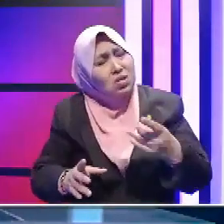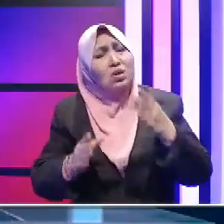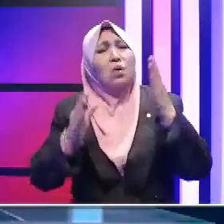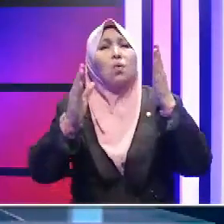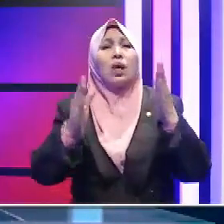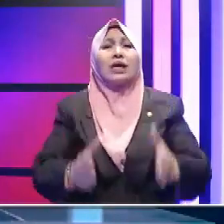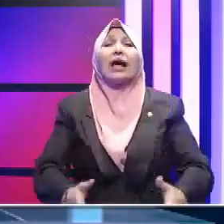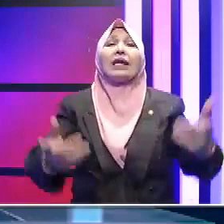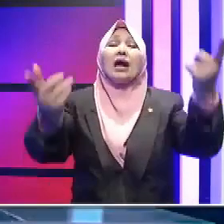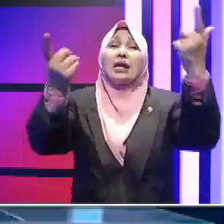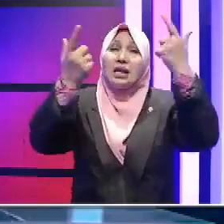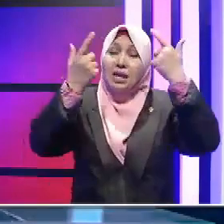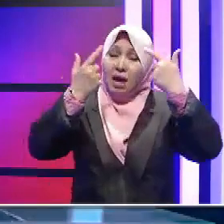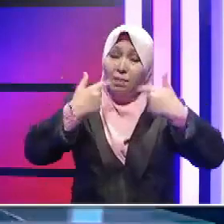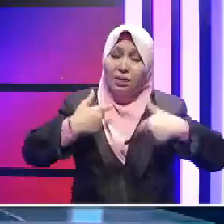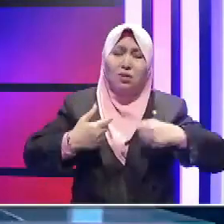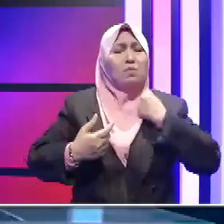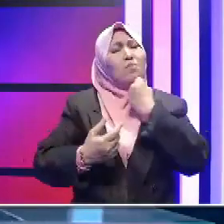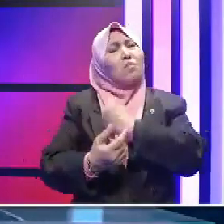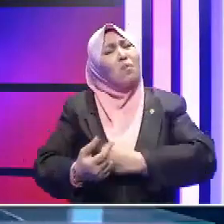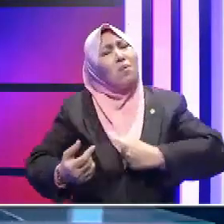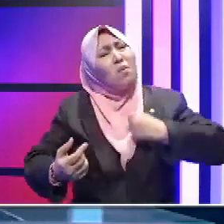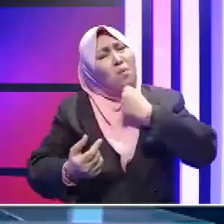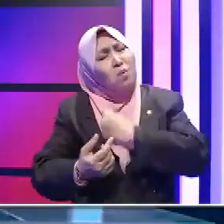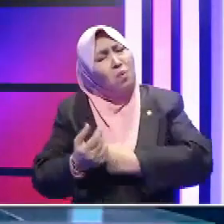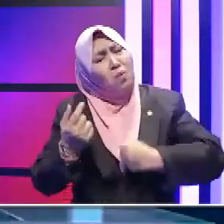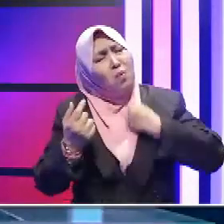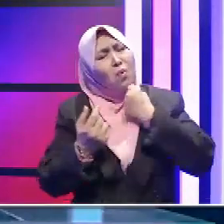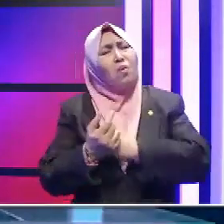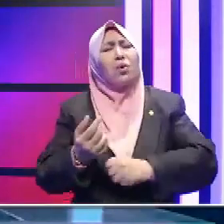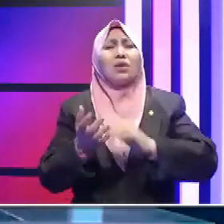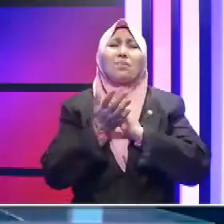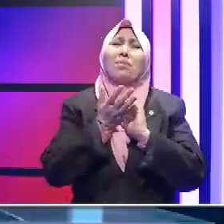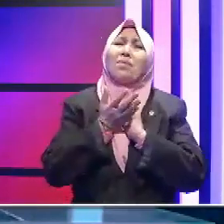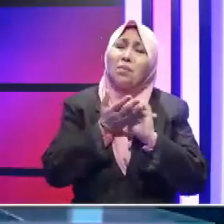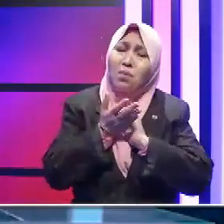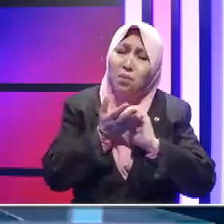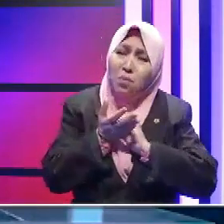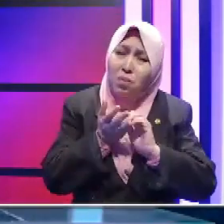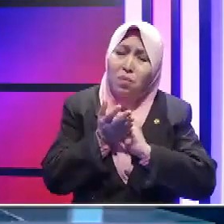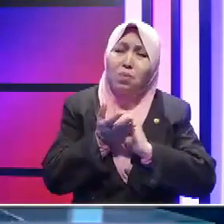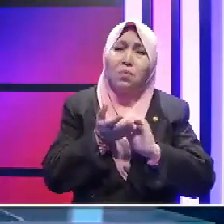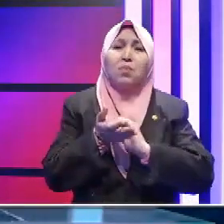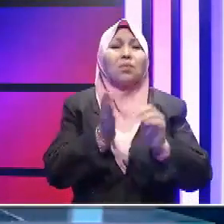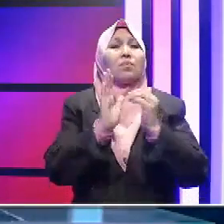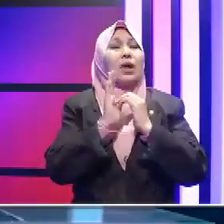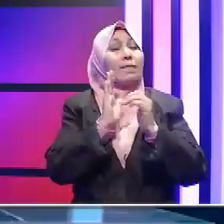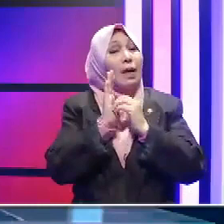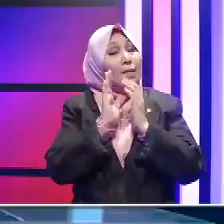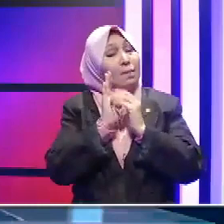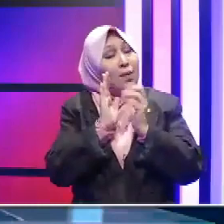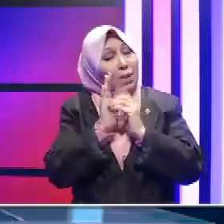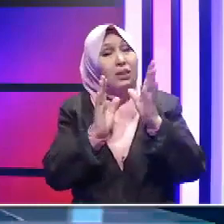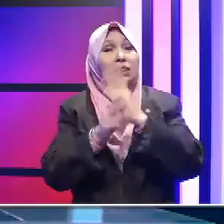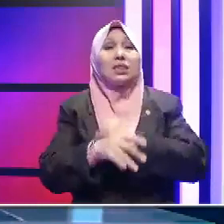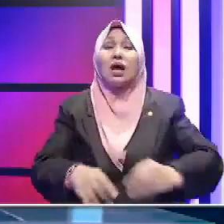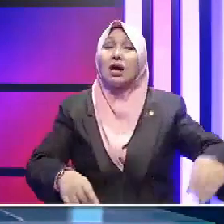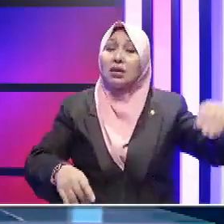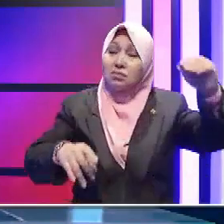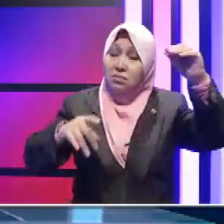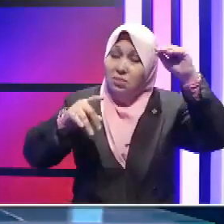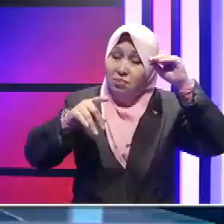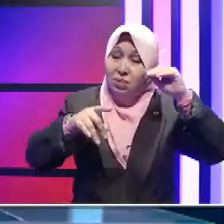yang nak datang kepadanya memohon pengampunan dan lebih menarik lagi Baginda mengaitkan pistol far